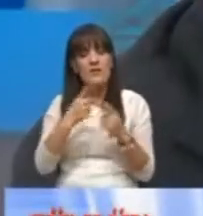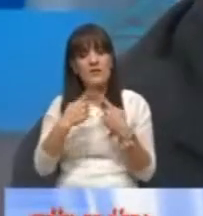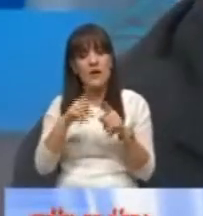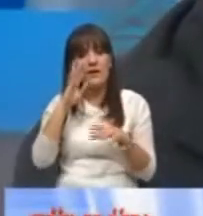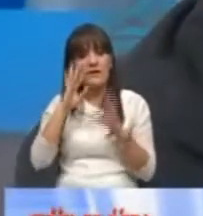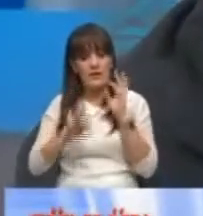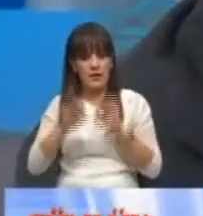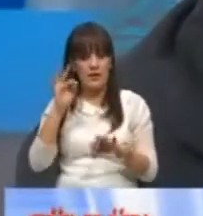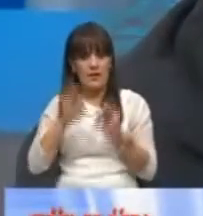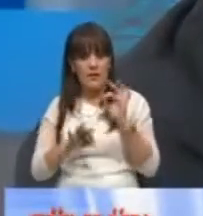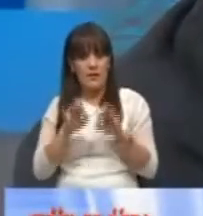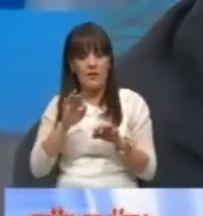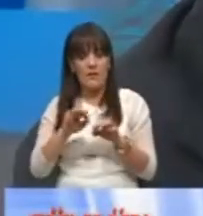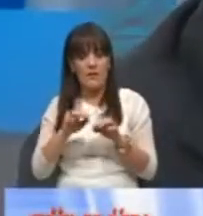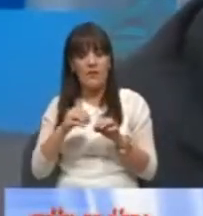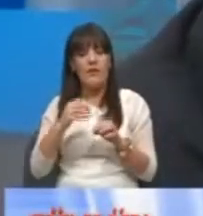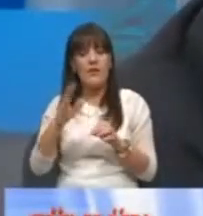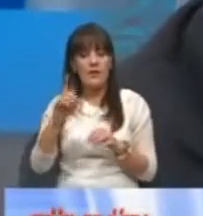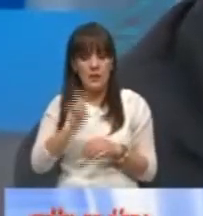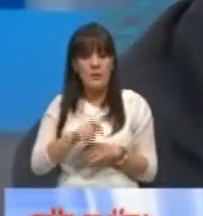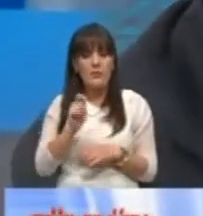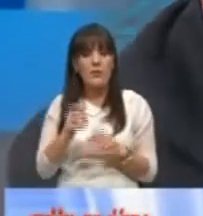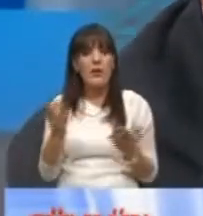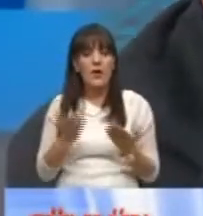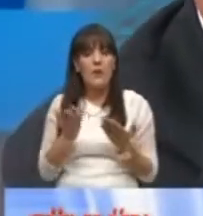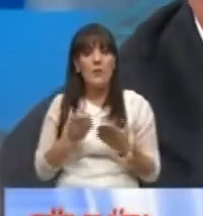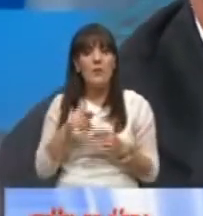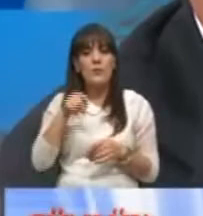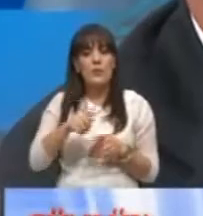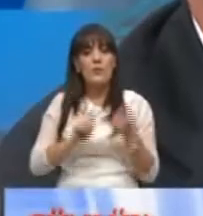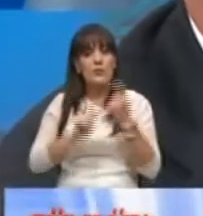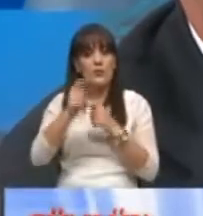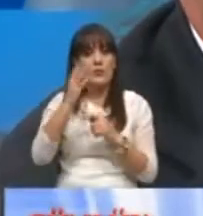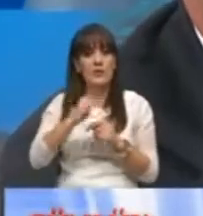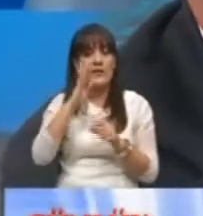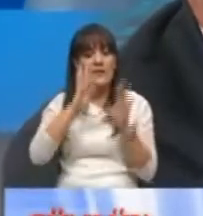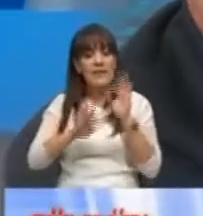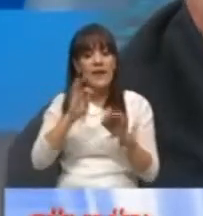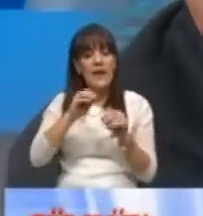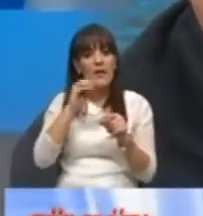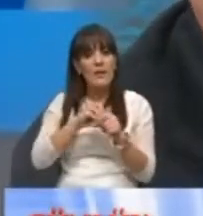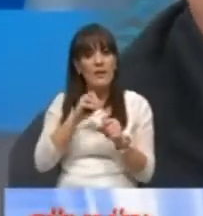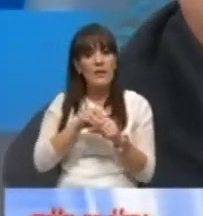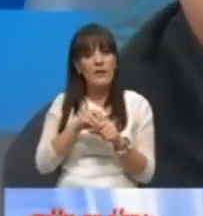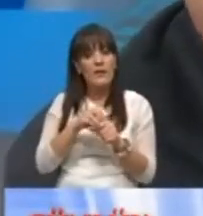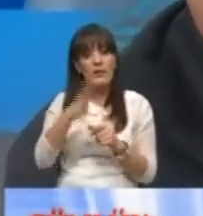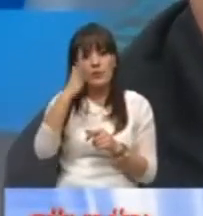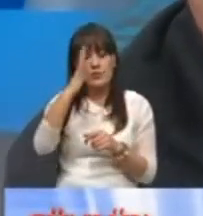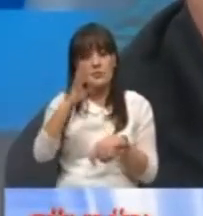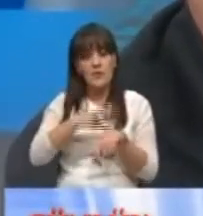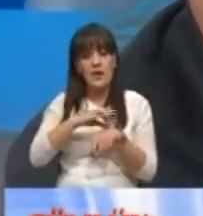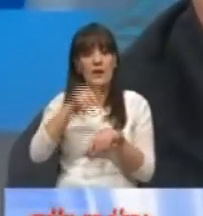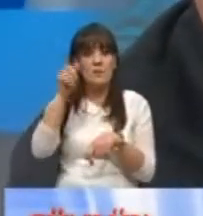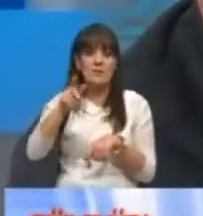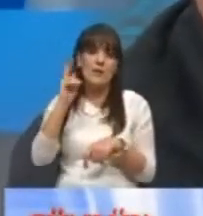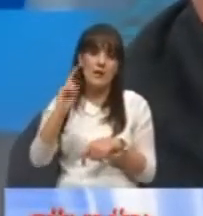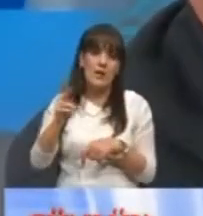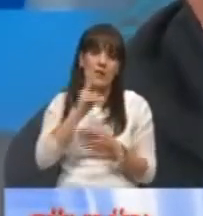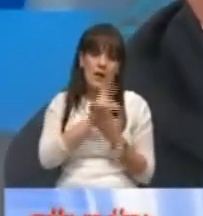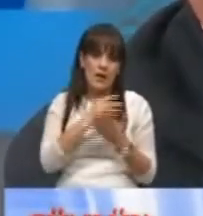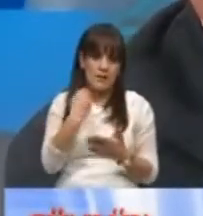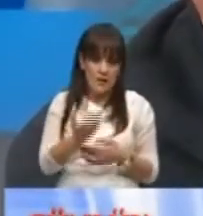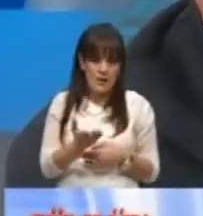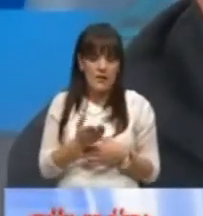tedavi protokolleri uygulanabilir. Tabii ki burada uygulanacak olan tedavi protokolleri uzman hekim tarafından kararlaştırılacak şeyler.